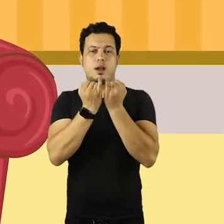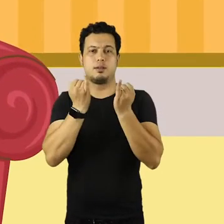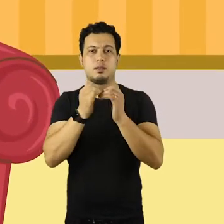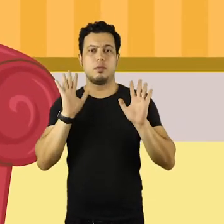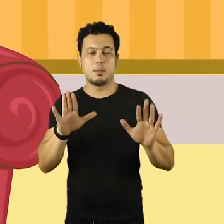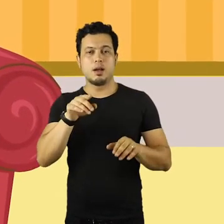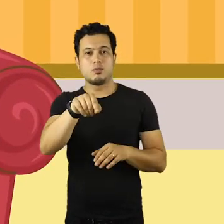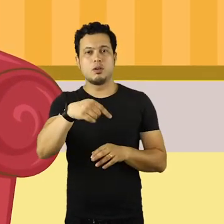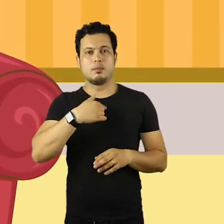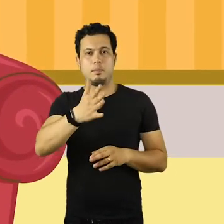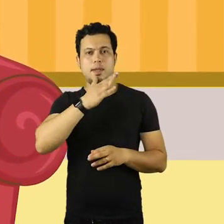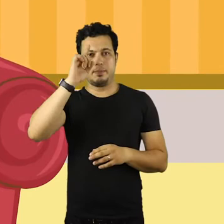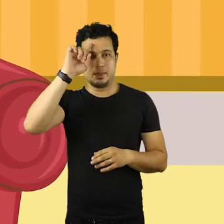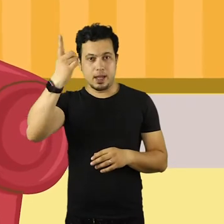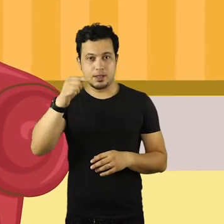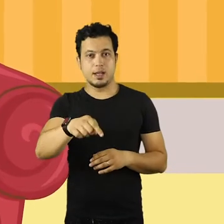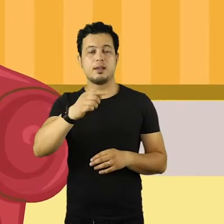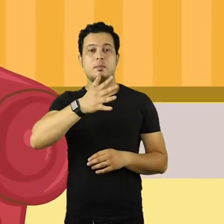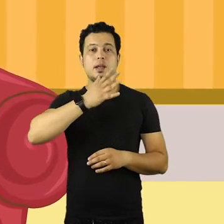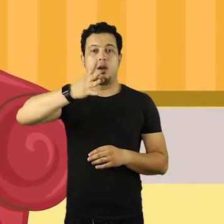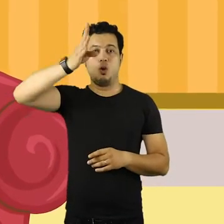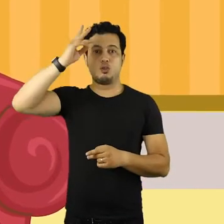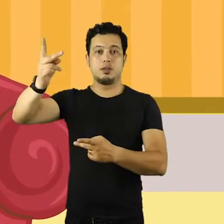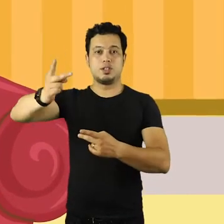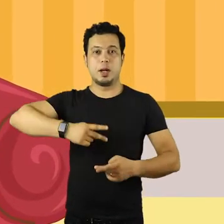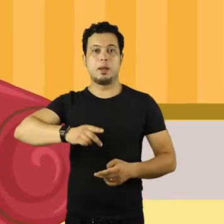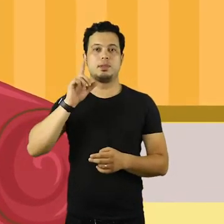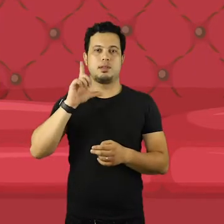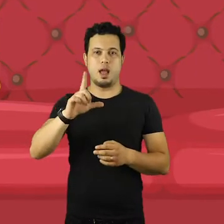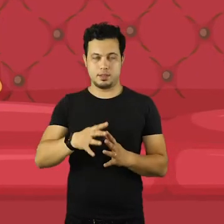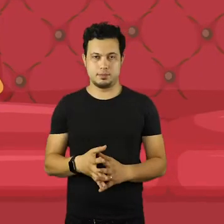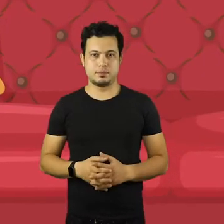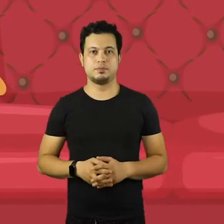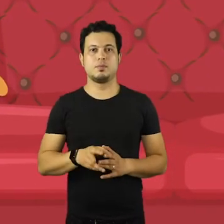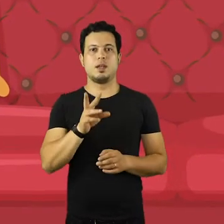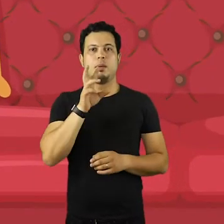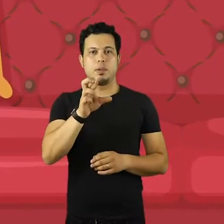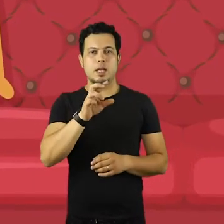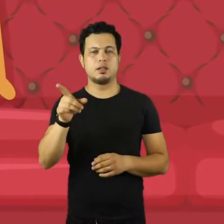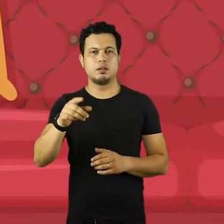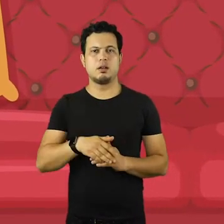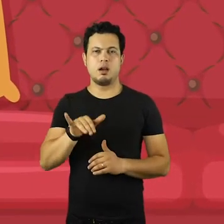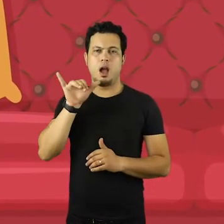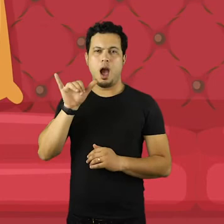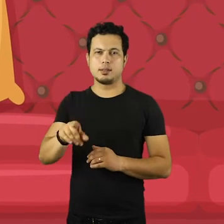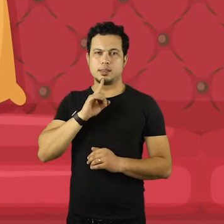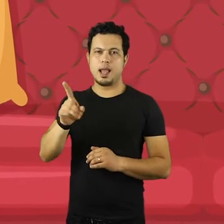kardeşim ama bildiğim tek şey Bilge Horoz'u çağırmamız gerekti. Pınar haklısın dercesine başını